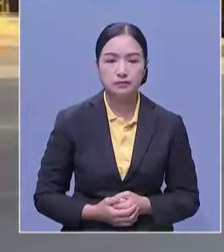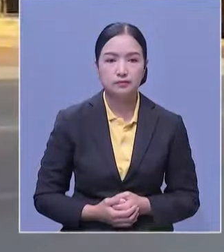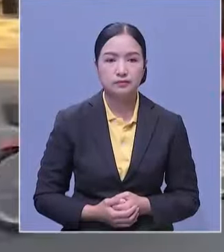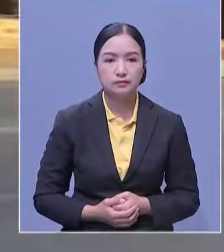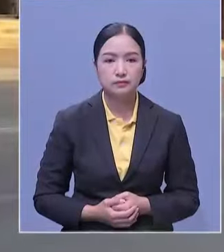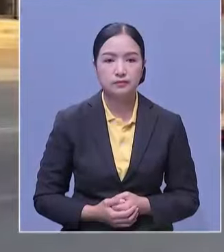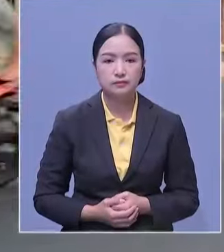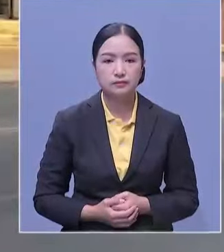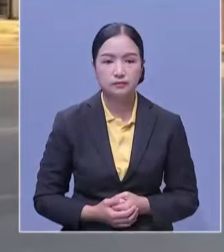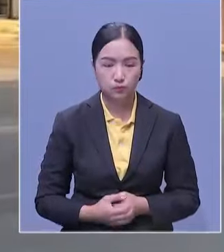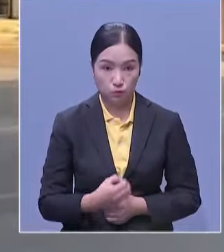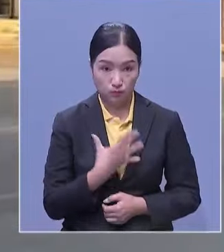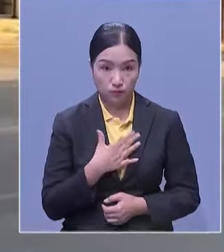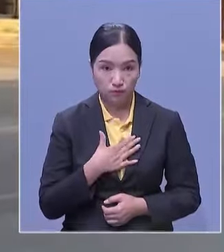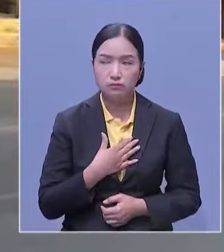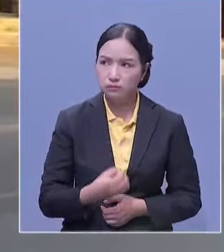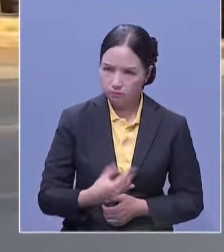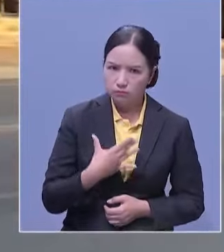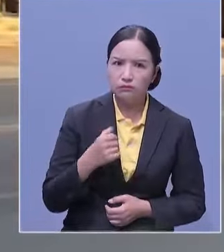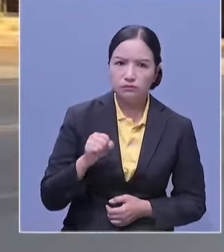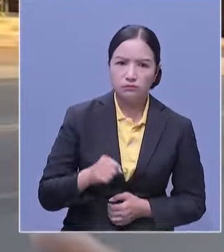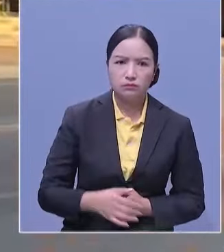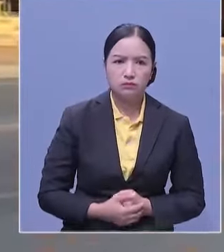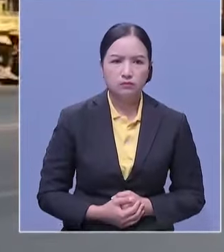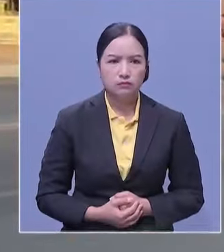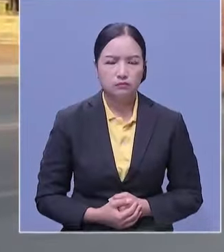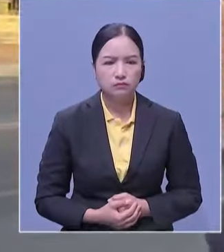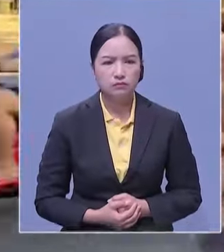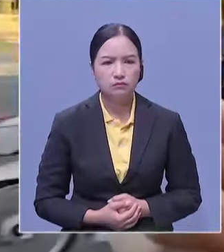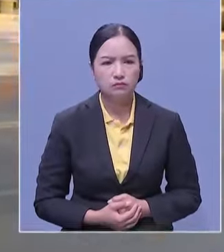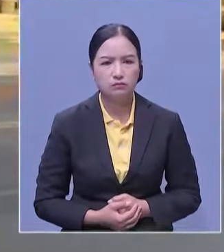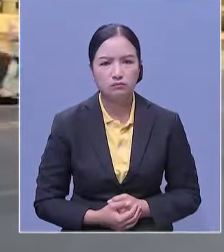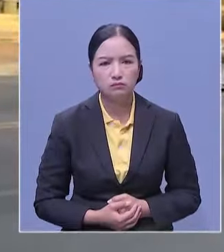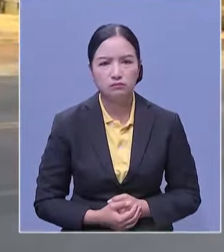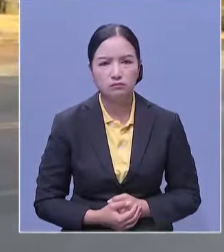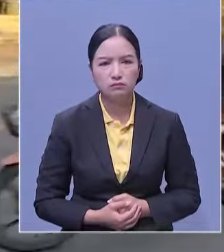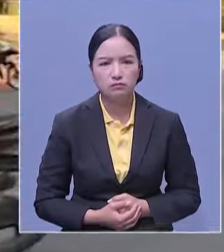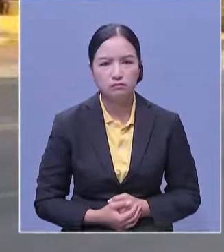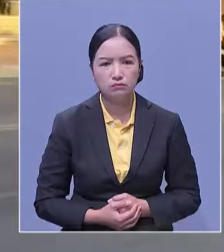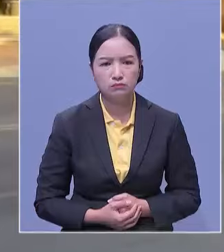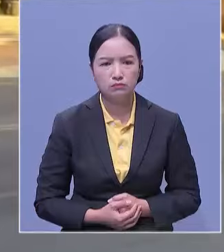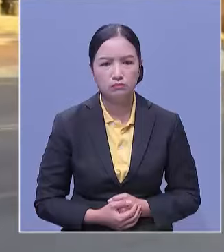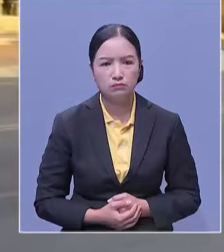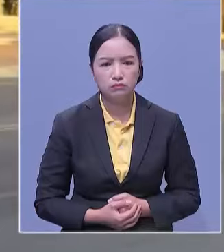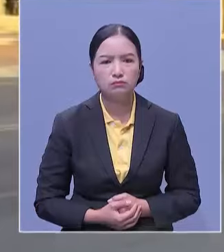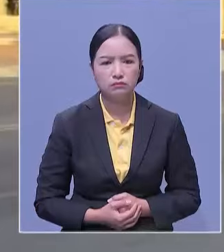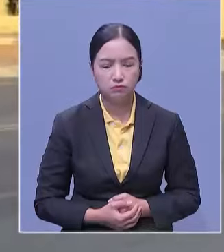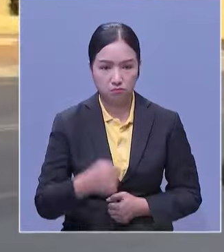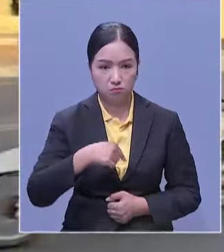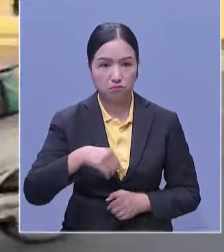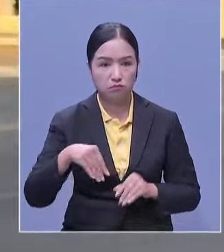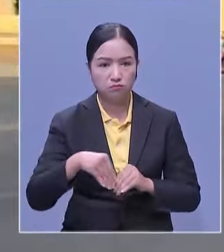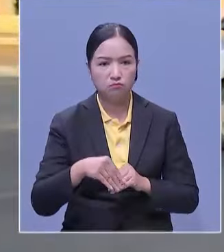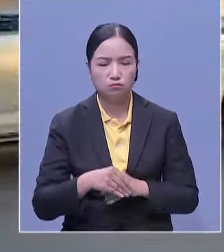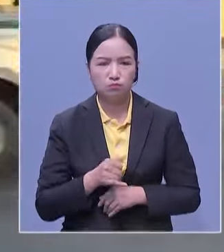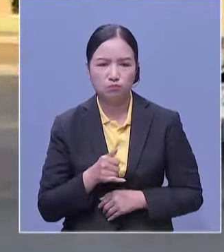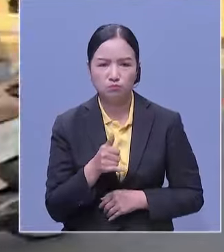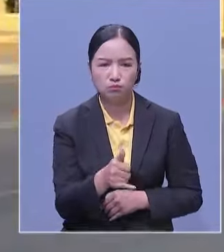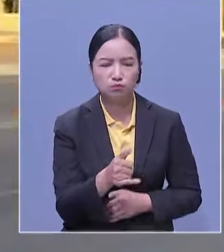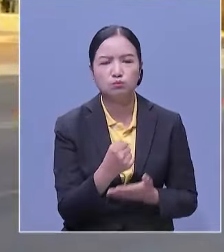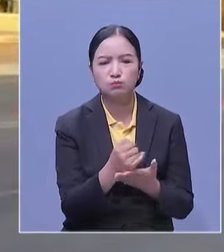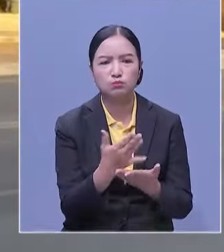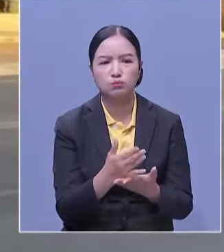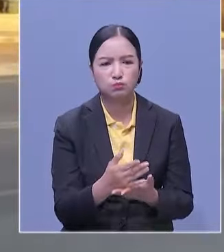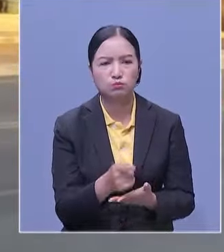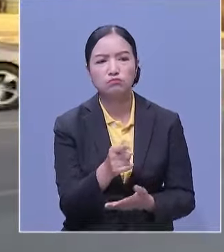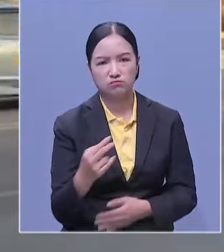เหเหตุการณ์ตกใจมตกใจมากฝั่งนู้นเมีถ่ายคิปเพราะฝั่งเรามันอยู่ใกล้ไม่กล้าเข้าไปด้วยเพราะ